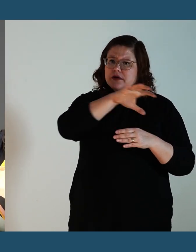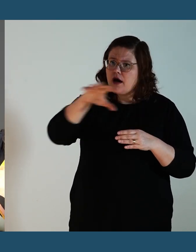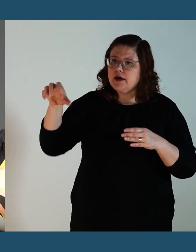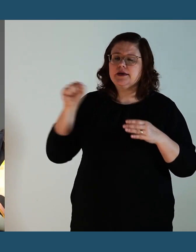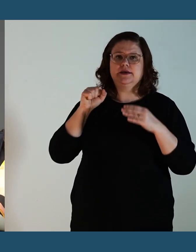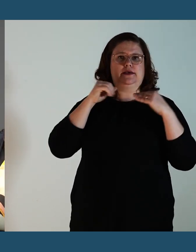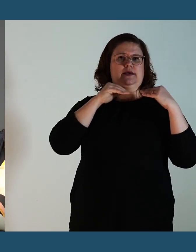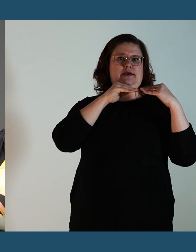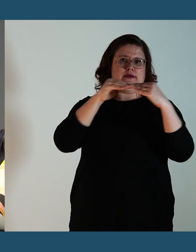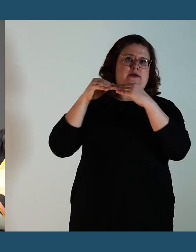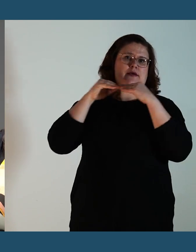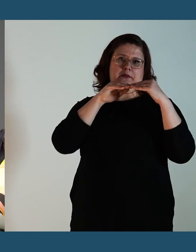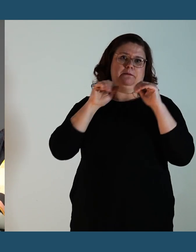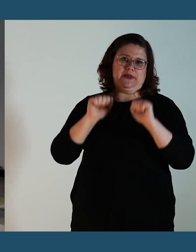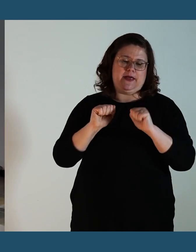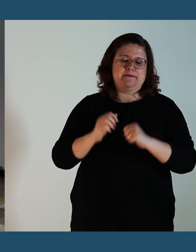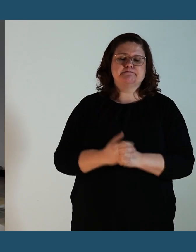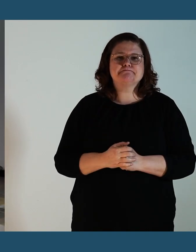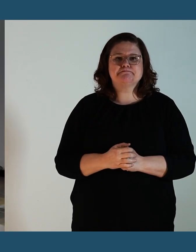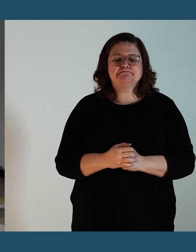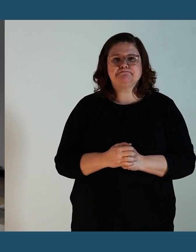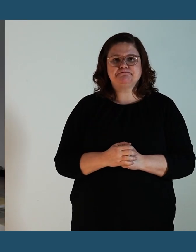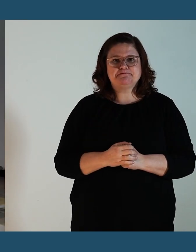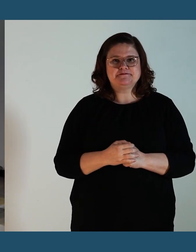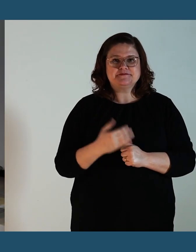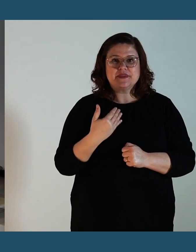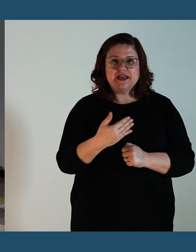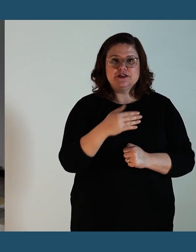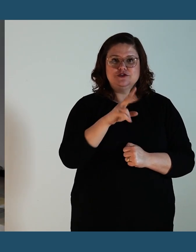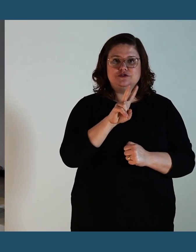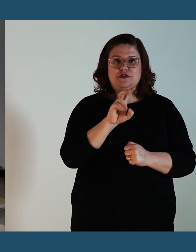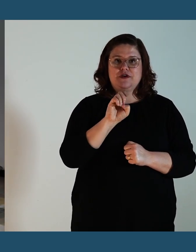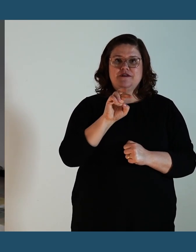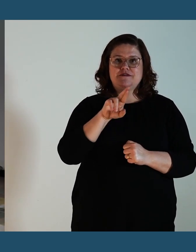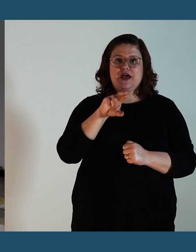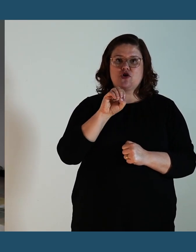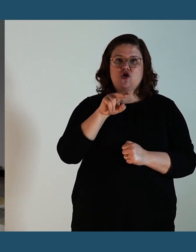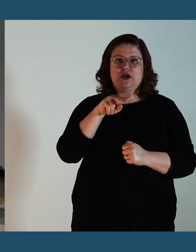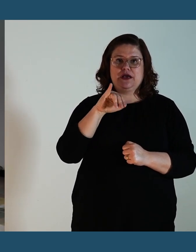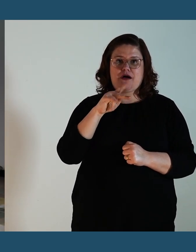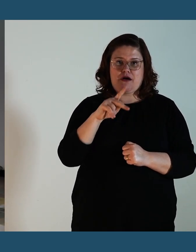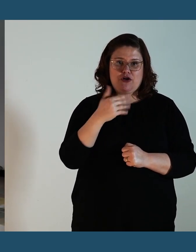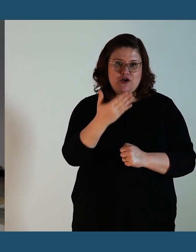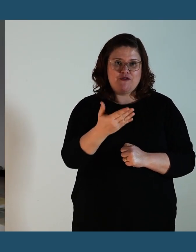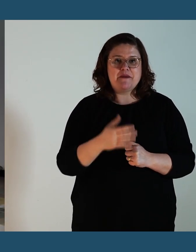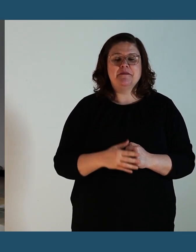arvoisia. Kiitoksia. Kiitos. Sitten oli Veronika. Ole hyvä.